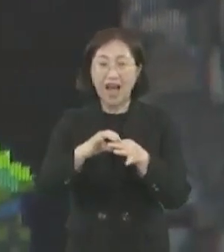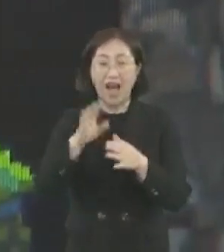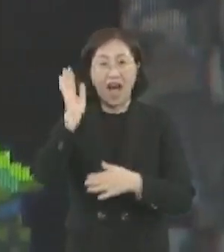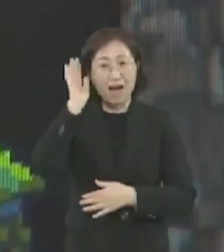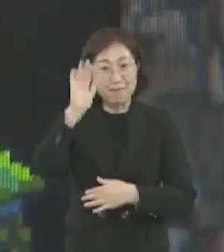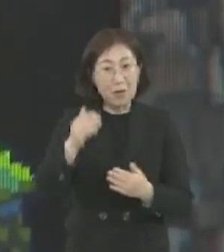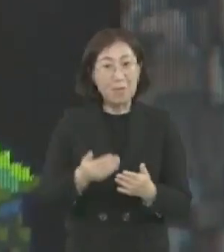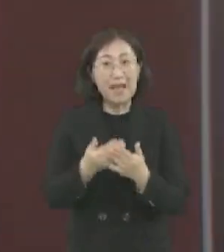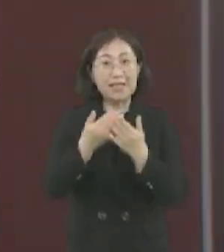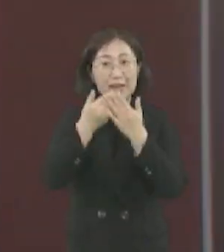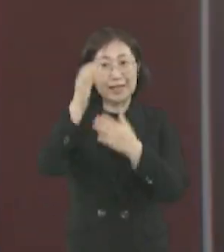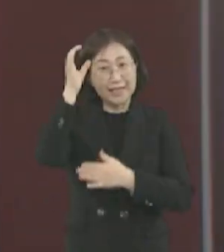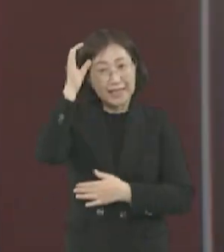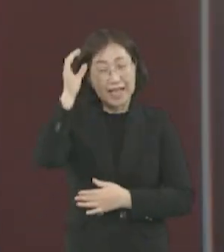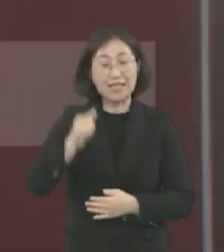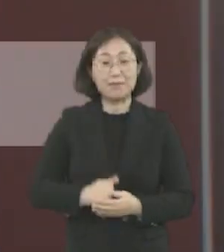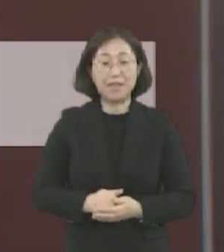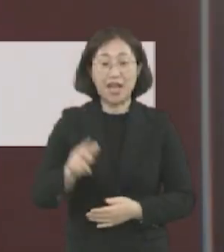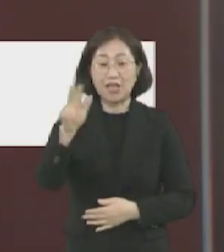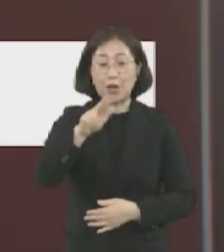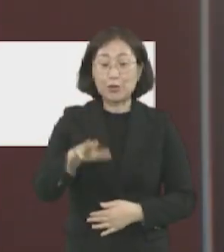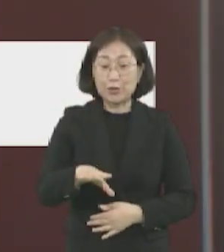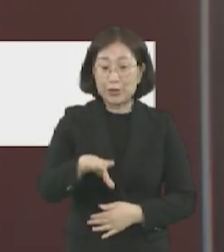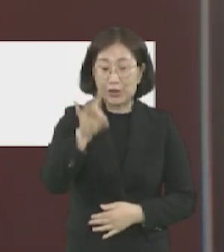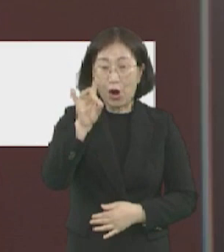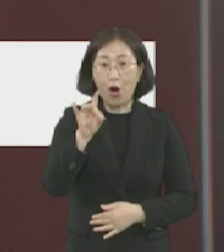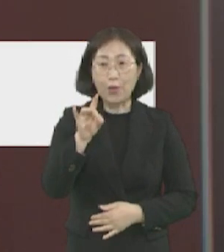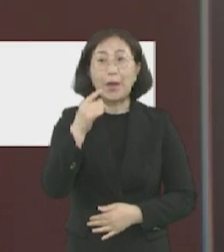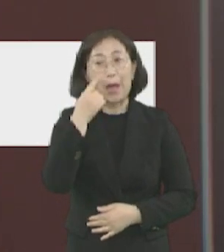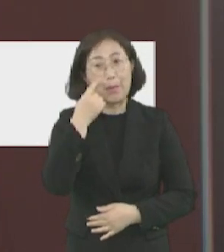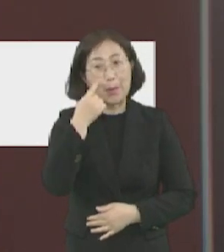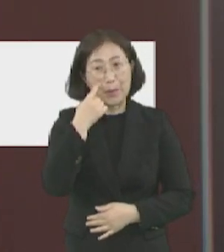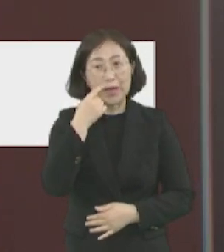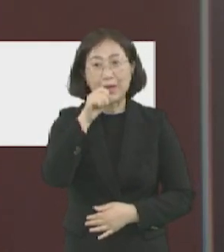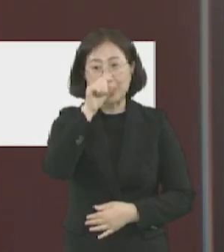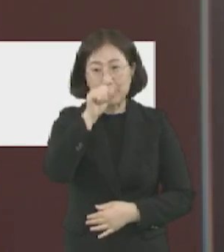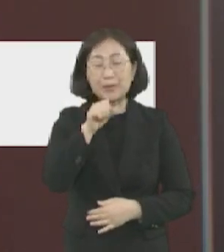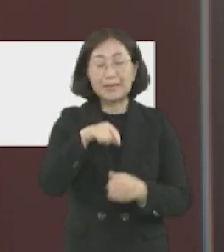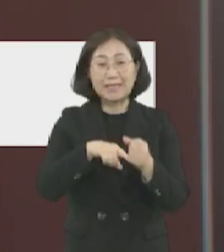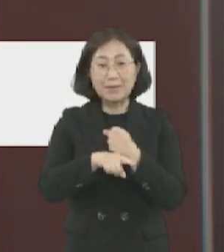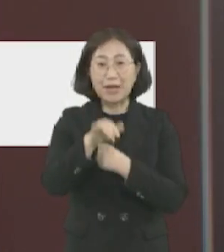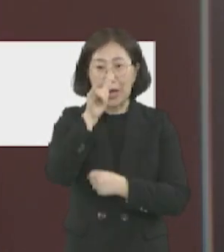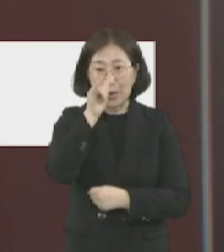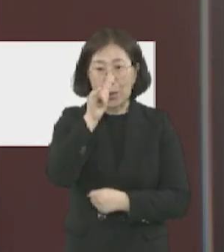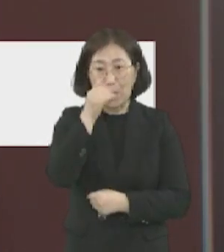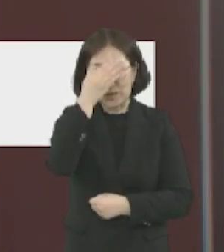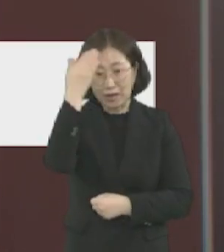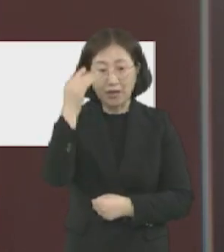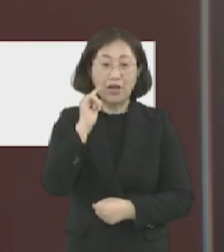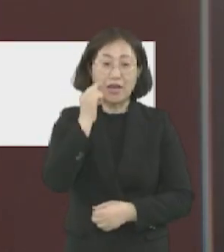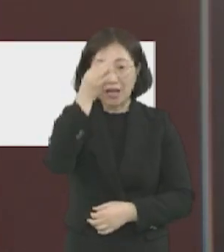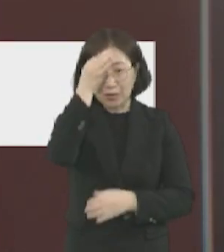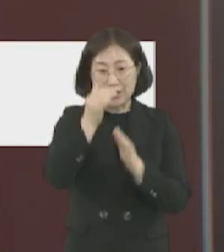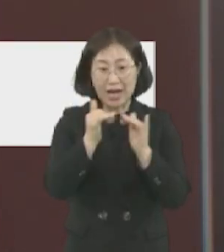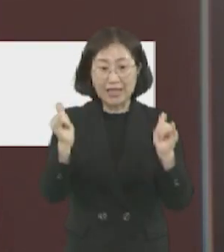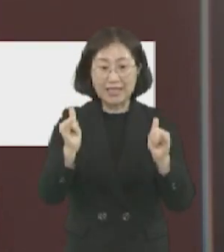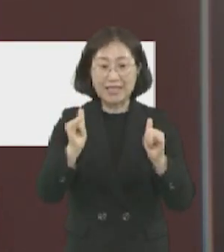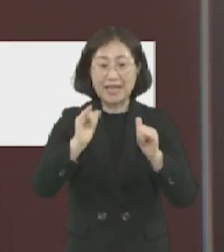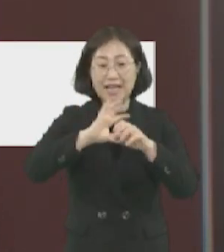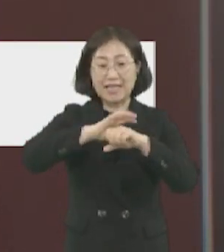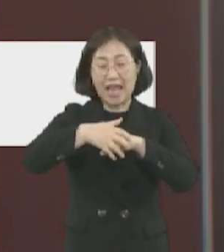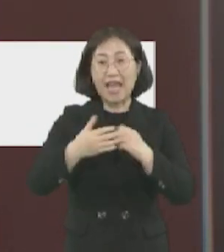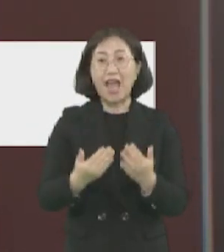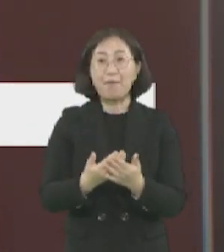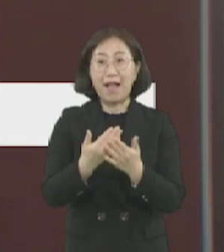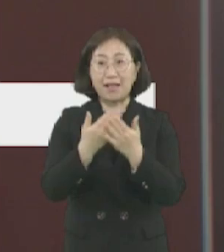전망입니다. 전국 첫 시도라는 게 굉장히 큰 의미가 있다고 보고요. 저희 젊은 청년 예술가들이 또 세계로 발돋움할 수